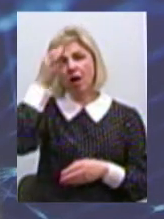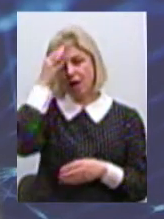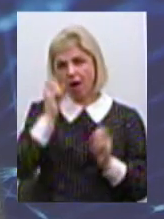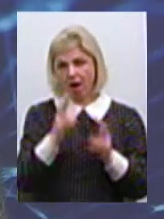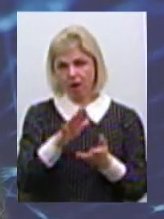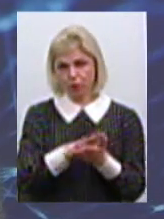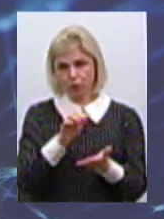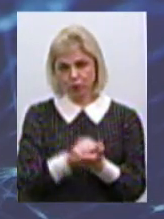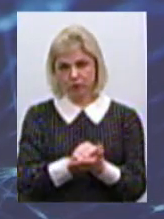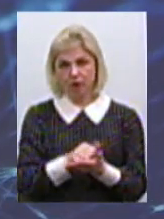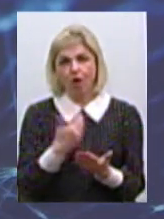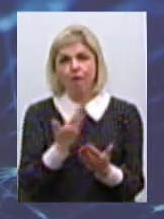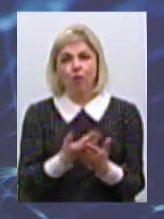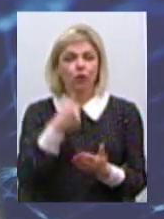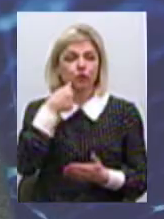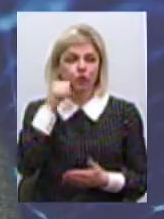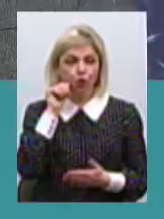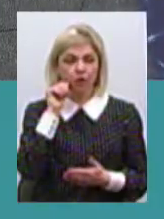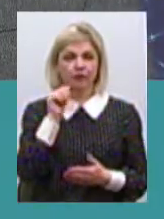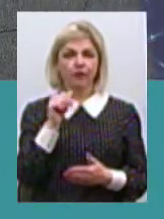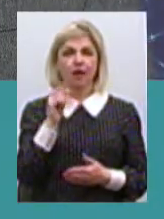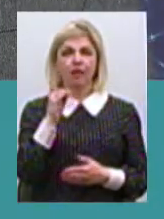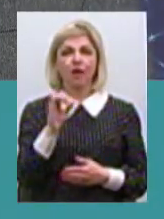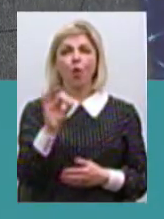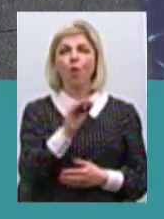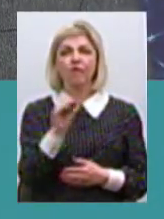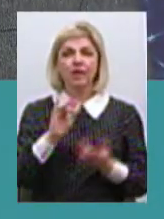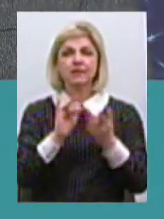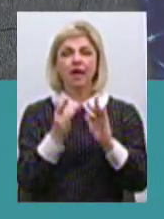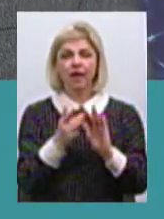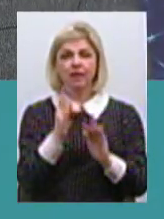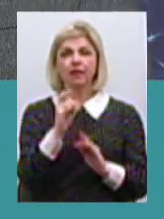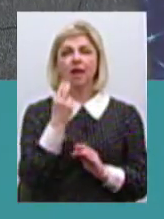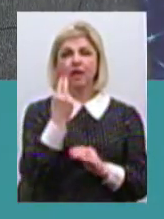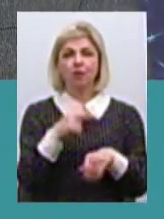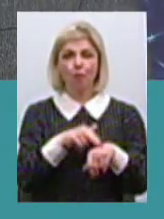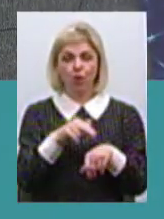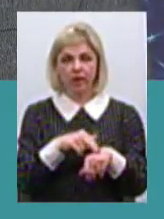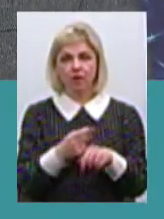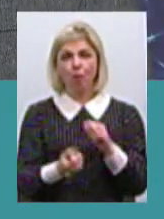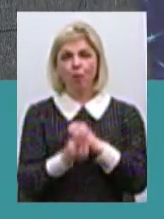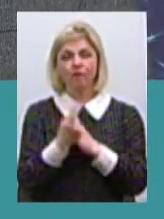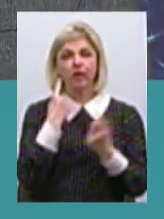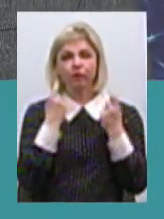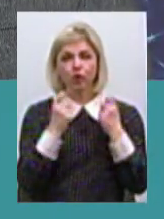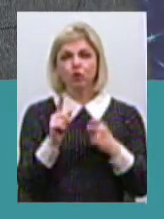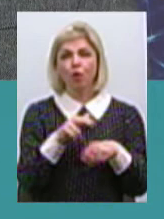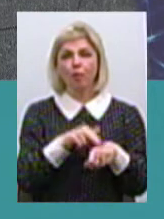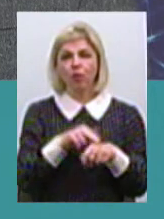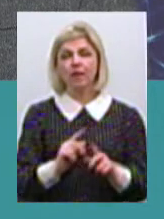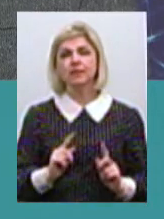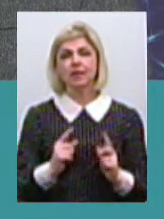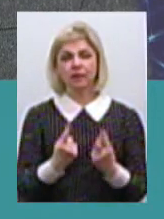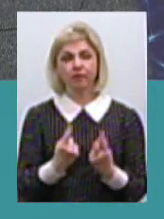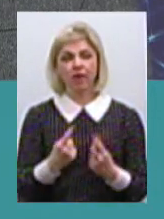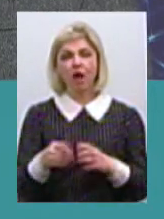І от вчора на офіційному сайті Головного управління Національної поліції Миколаївської області з'явилася інформація про те, що правоохоронці затримали на